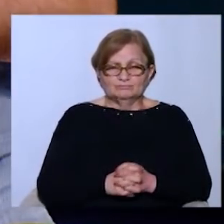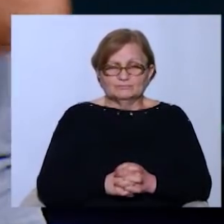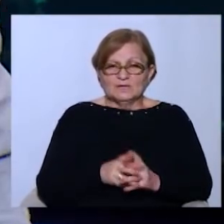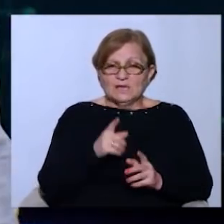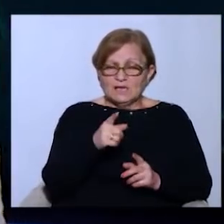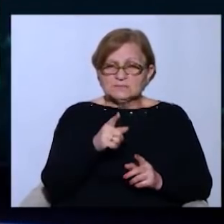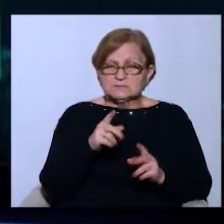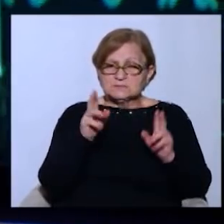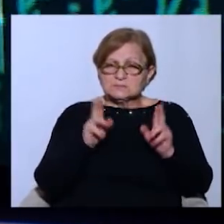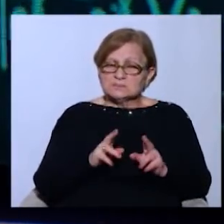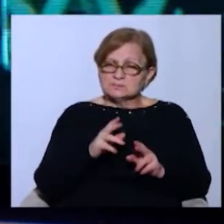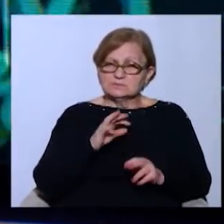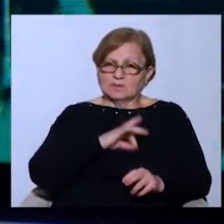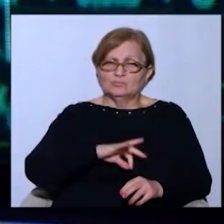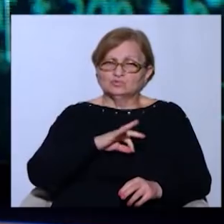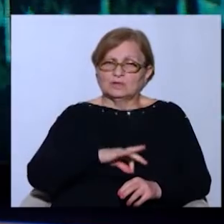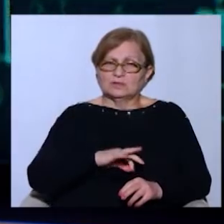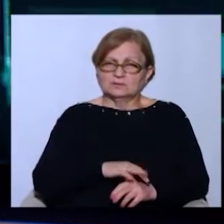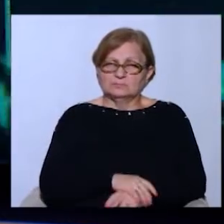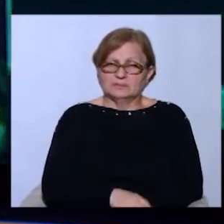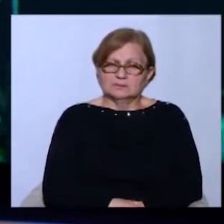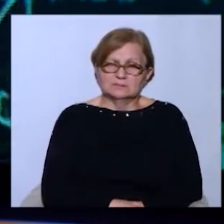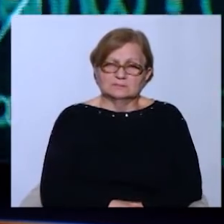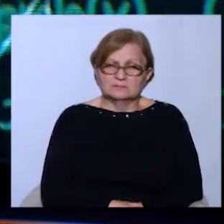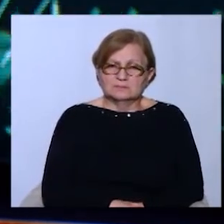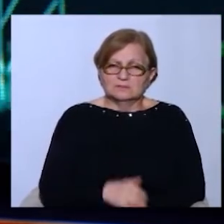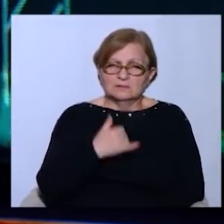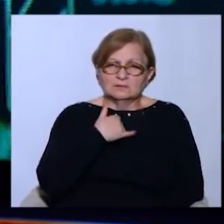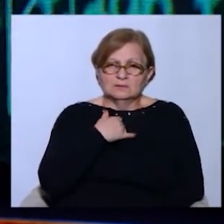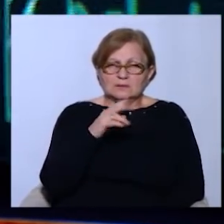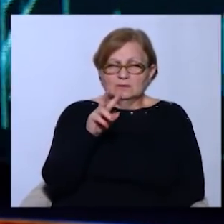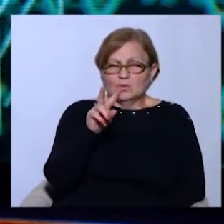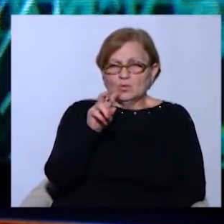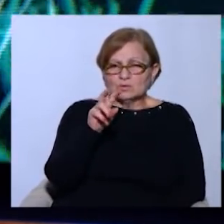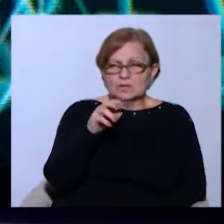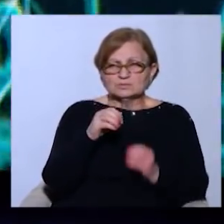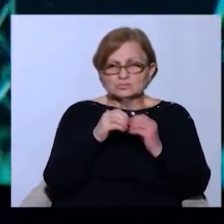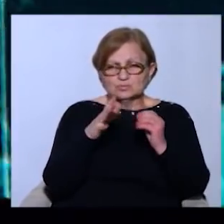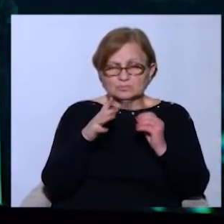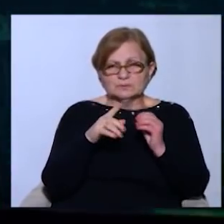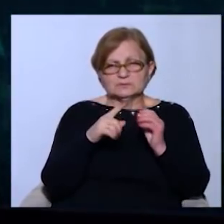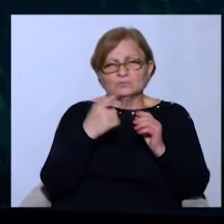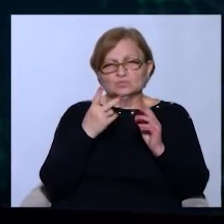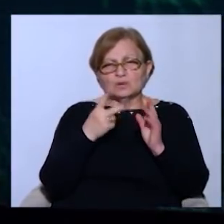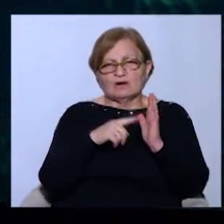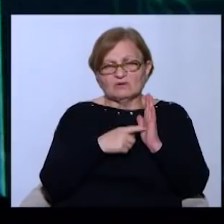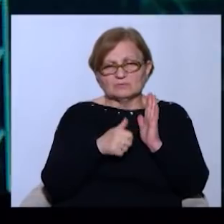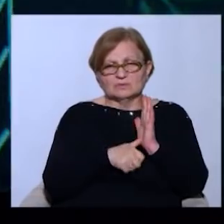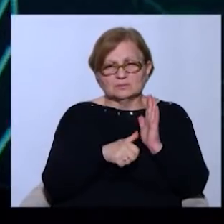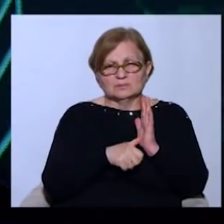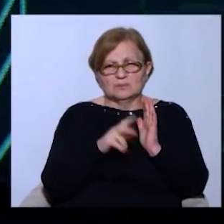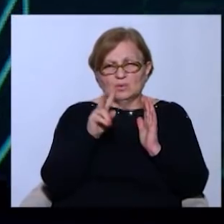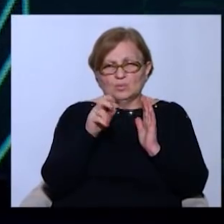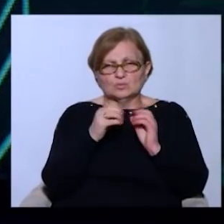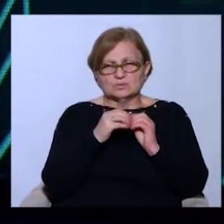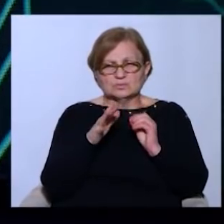ძალიან გამოვიყენოთ. ნახეთ. მაგალითად მაქვს 215 გასამრავლებელი 6-ზე. ამ შემთხვევაში